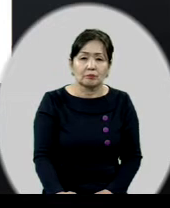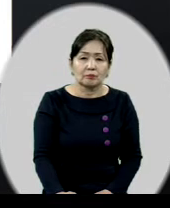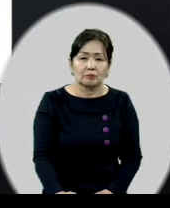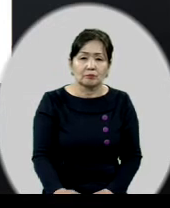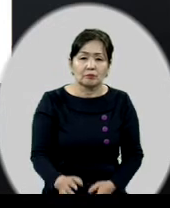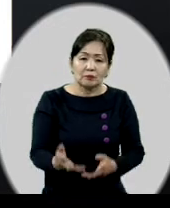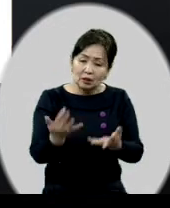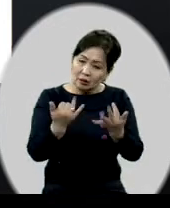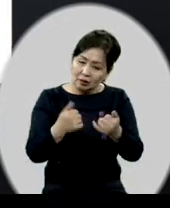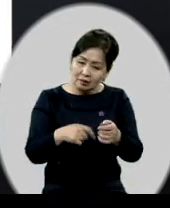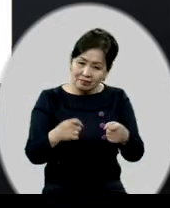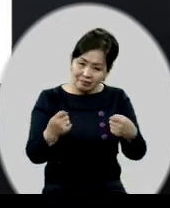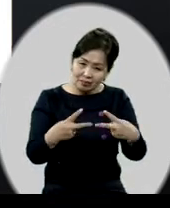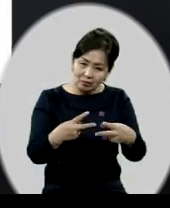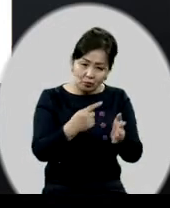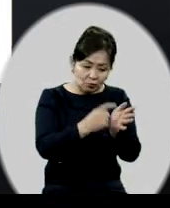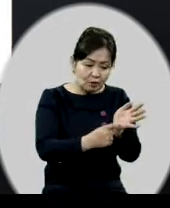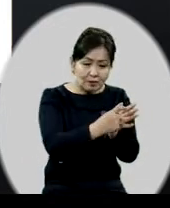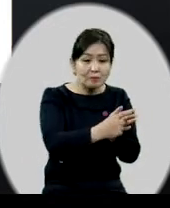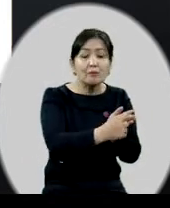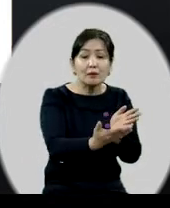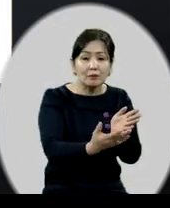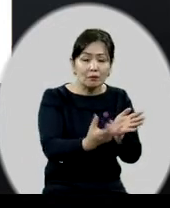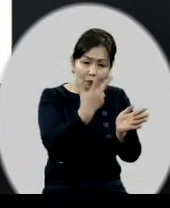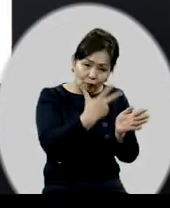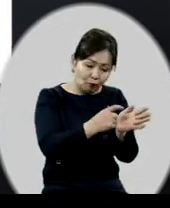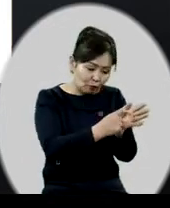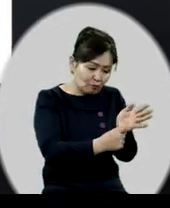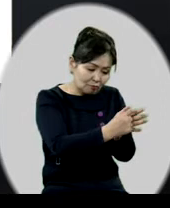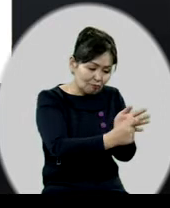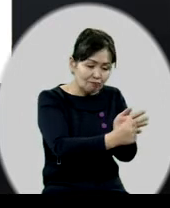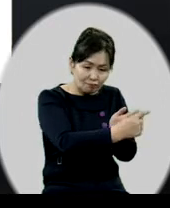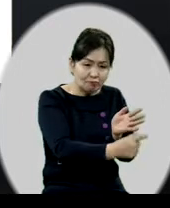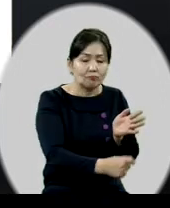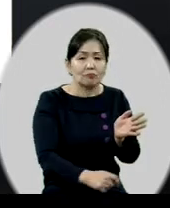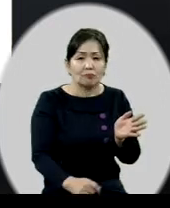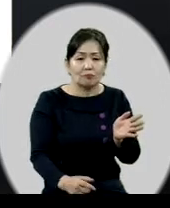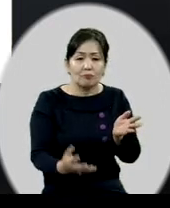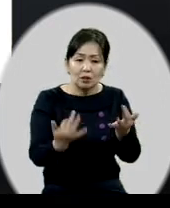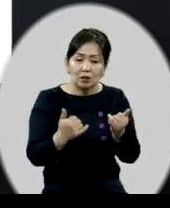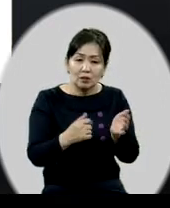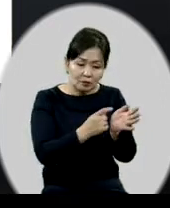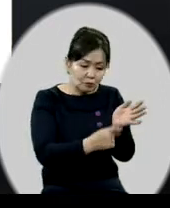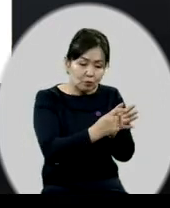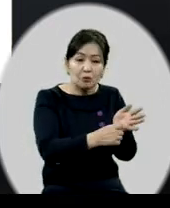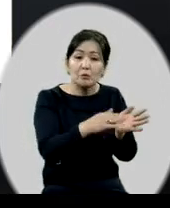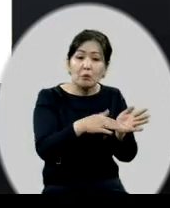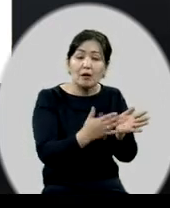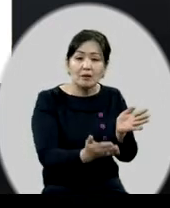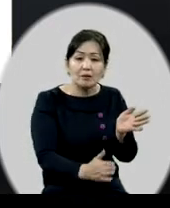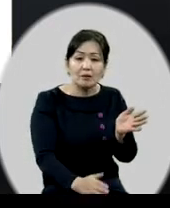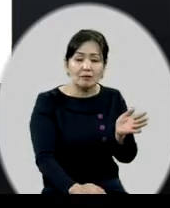Хэдэн тэнцүү хэсэг хуваасан байна? Сайн байна. 3 тэнцүү хэсэг хуваачээ. Хэдэн хэсэг нь бодогдсон байна?